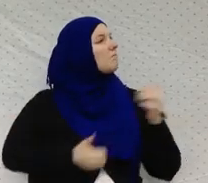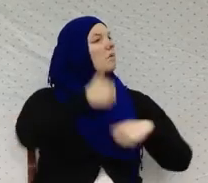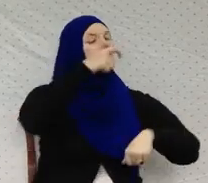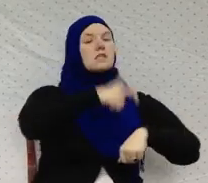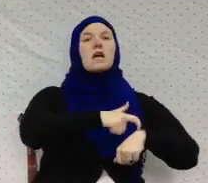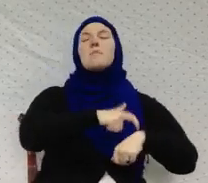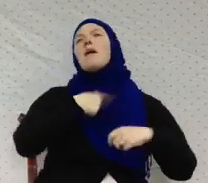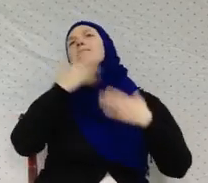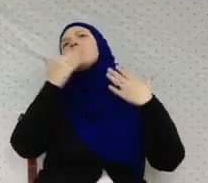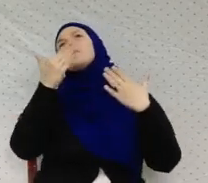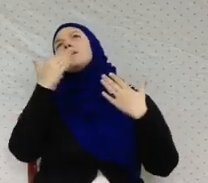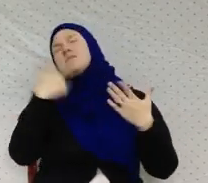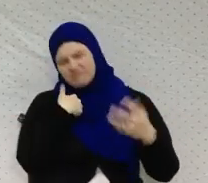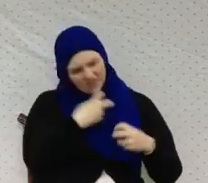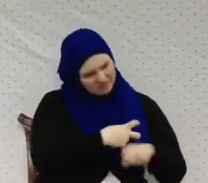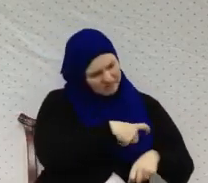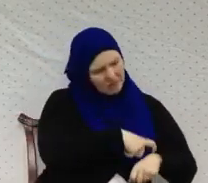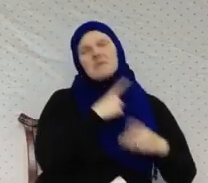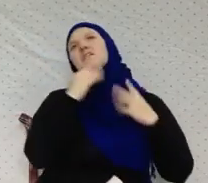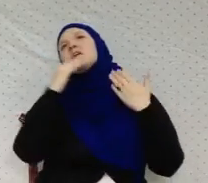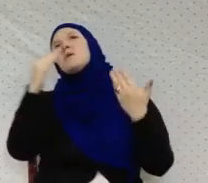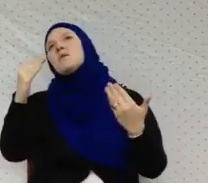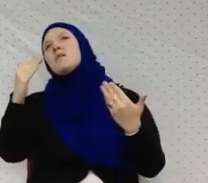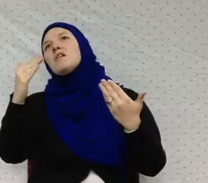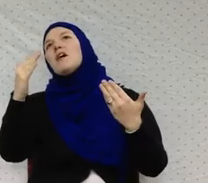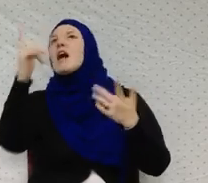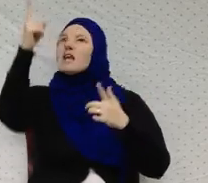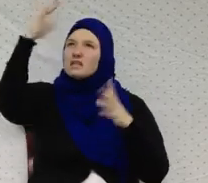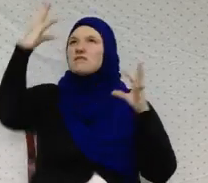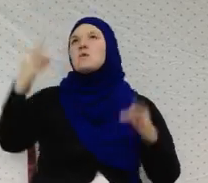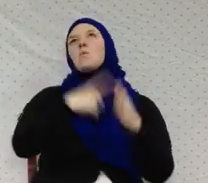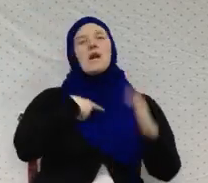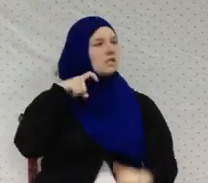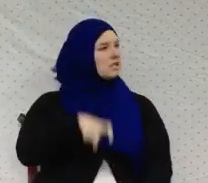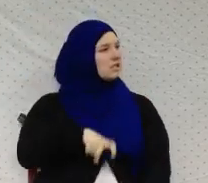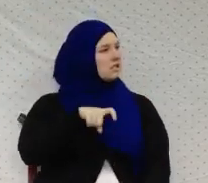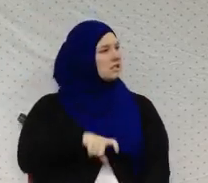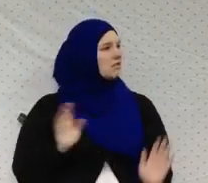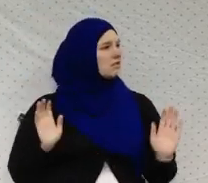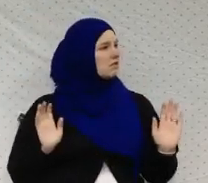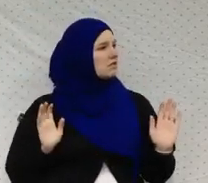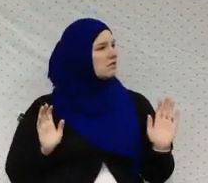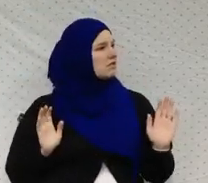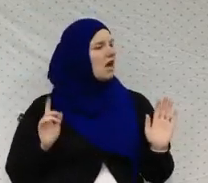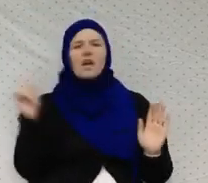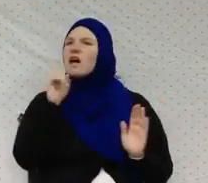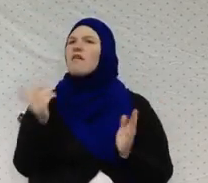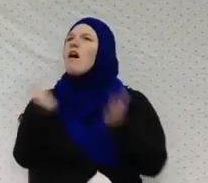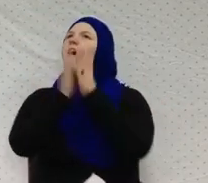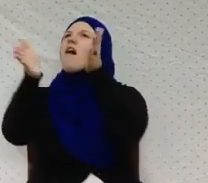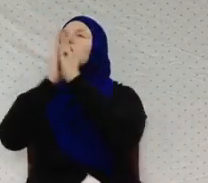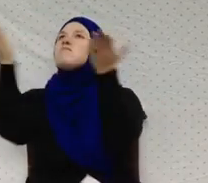Most of the time he leaves it up to Allah. وَلَكِنَّ عَافِيَتَكَ هِيَ أَوْسَعُ لِي. I know that your